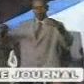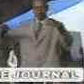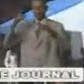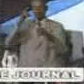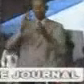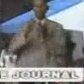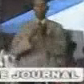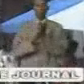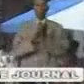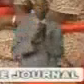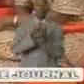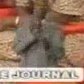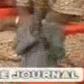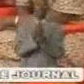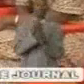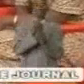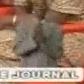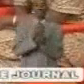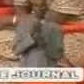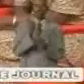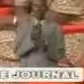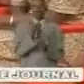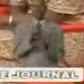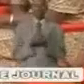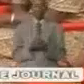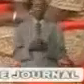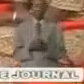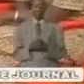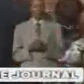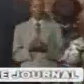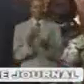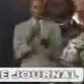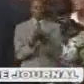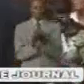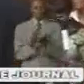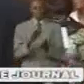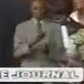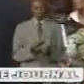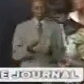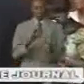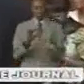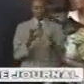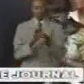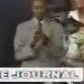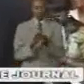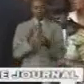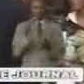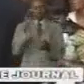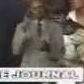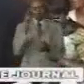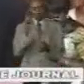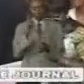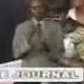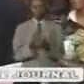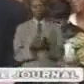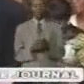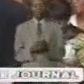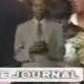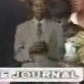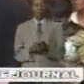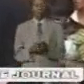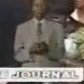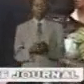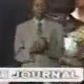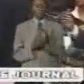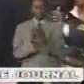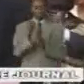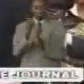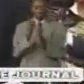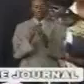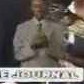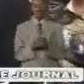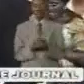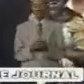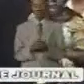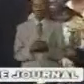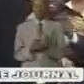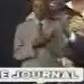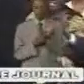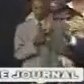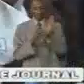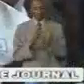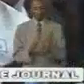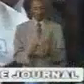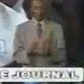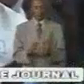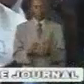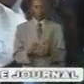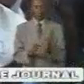Le Fonds des Nations Unies pour la population, partenaire traditionnel du gouvernement congolais par son représentant adjoint, a fait la lecture de la situation